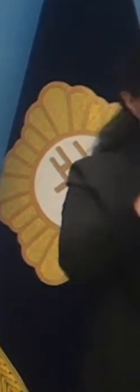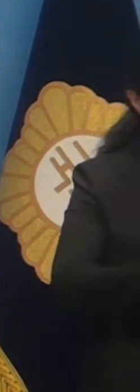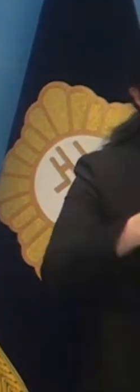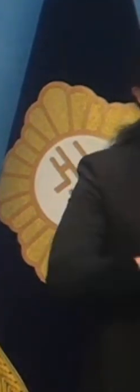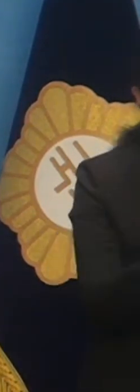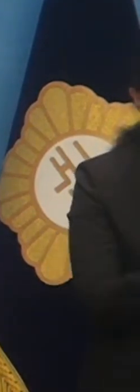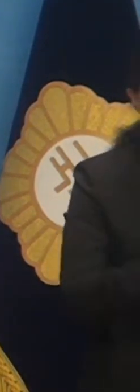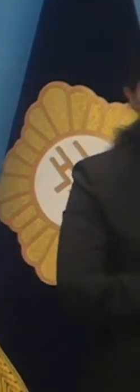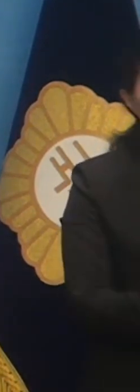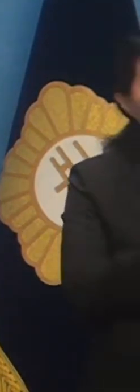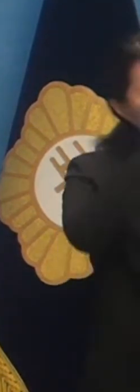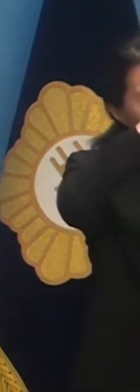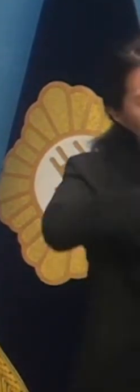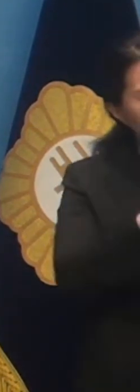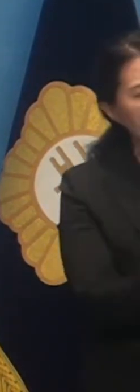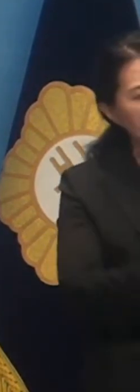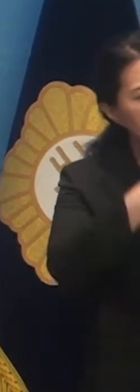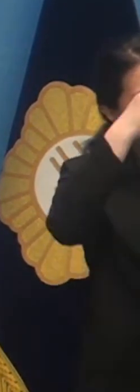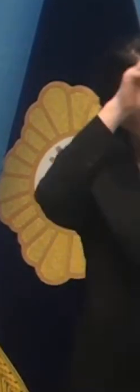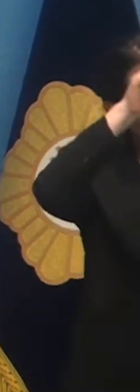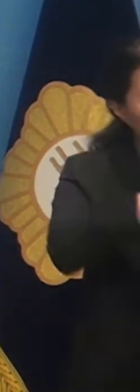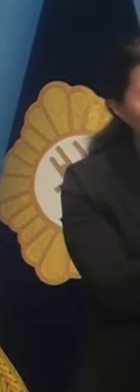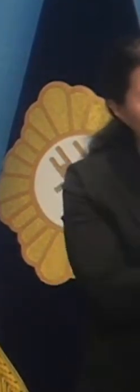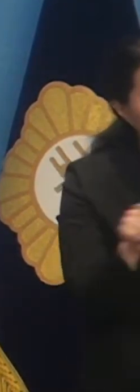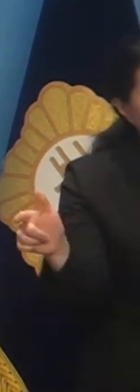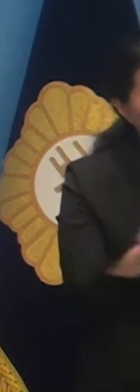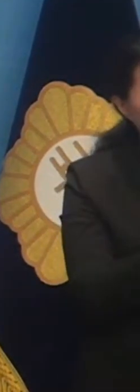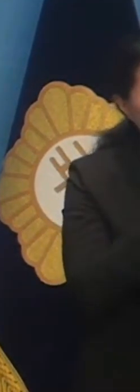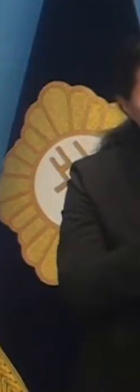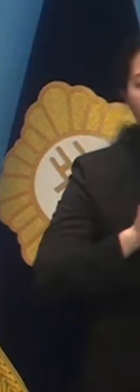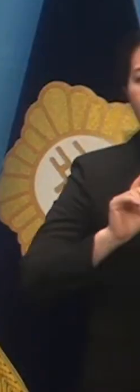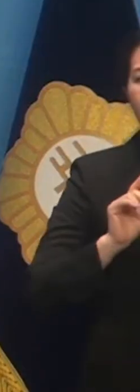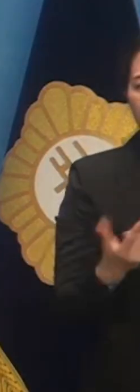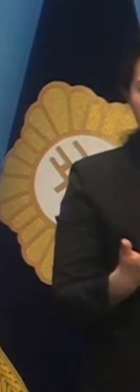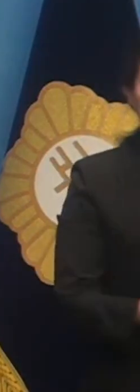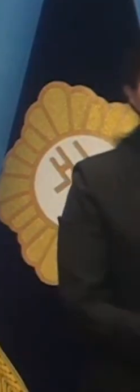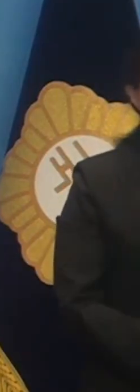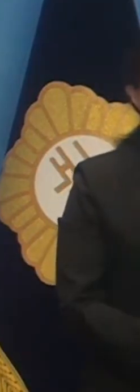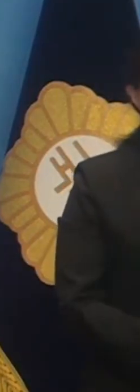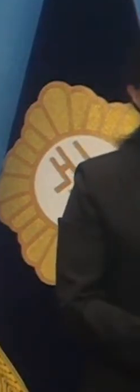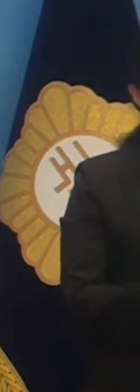검찰개혁은 단순히 검찰의 권한을 축소하는 것이 아니라